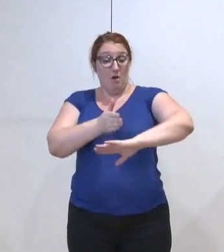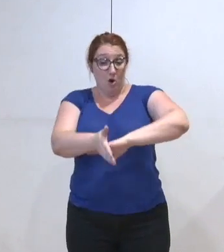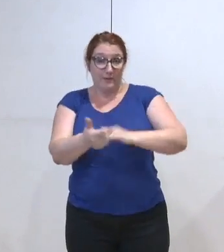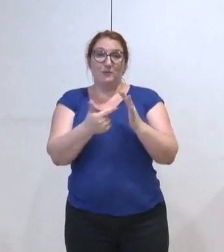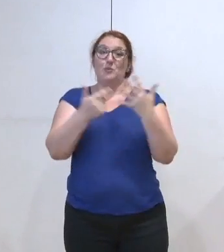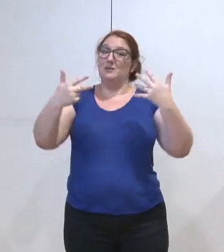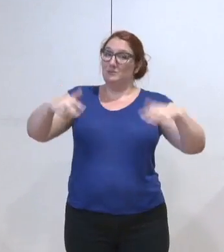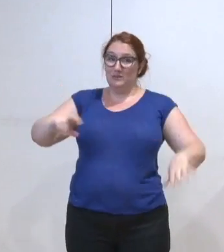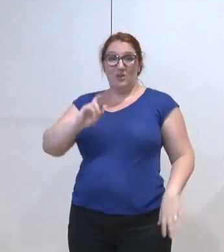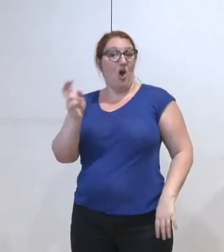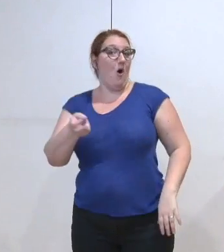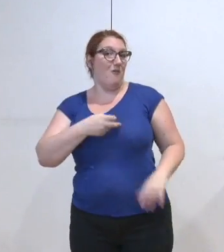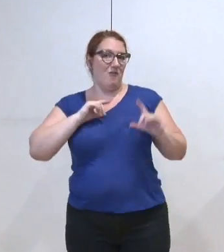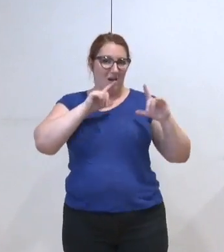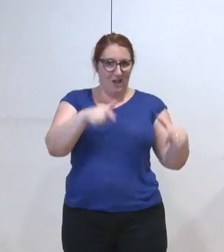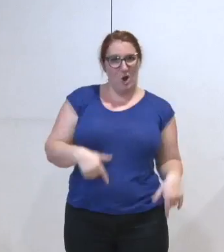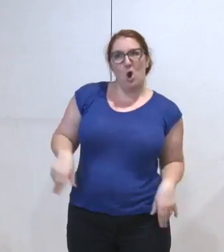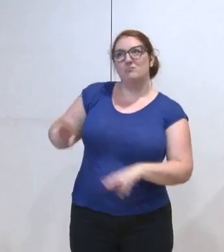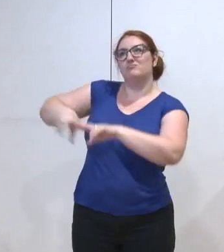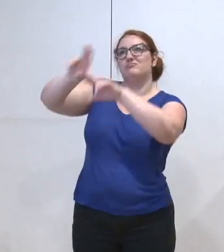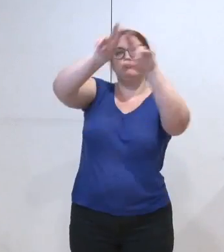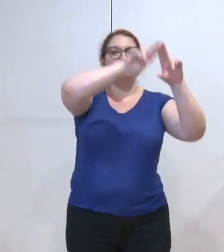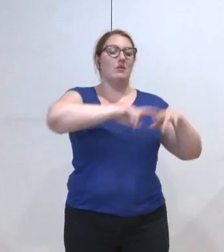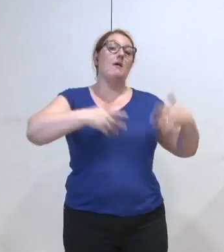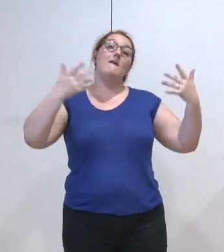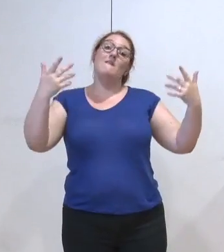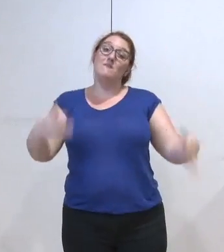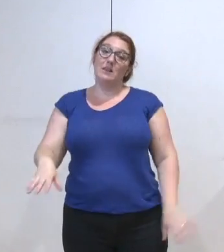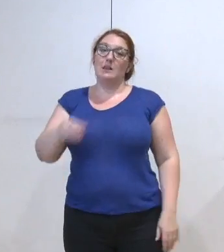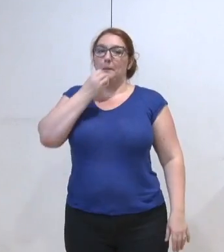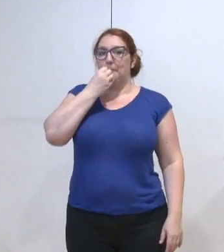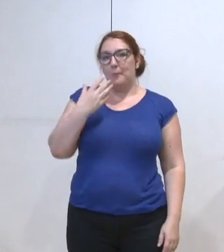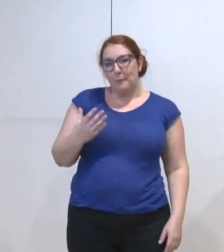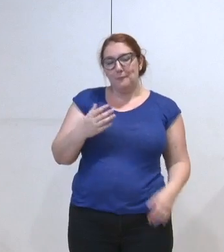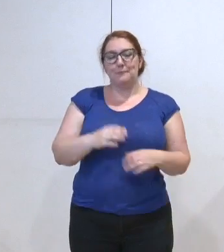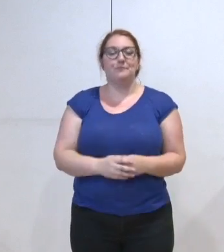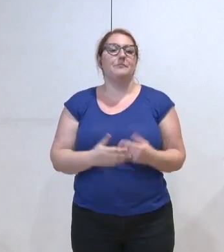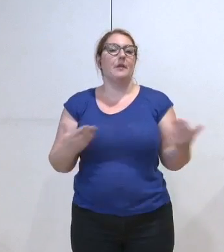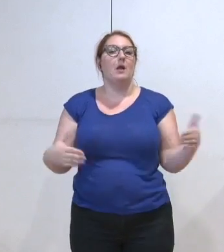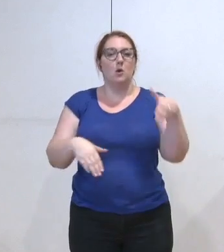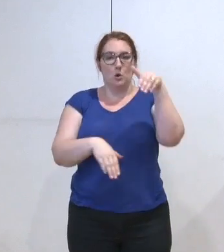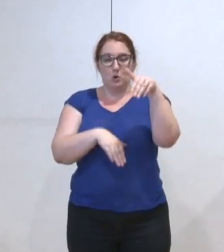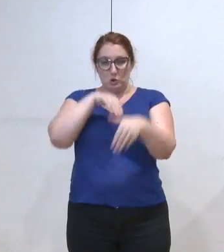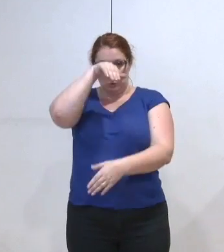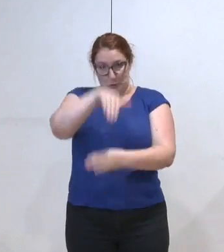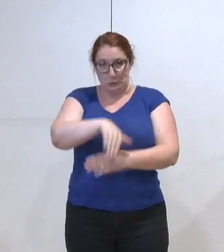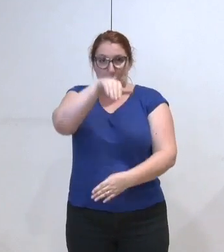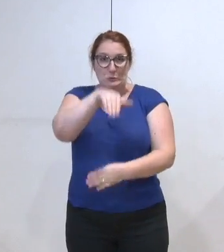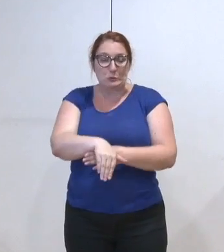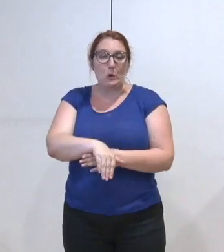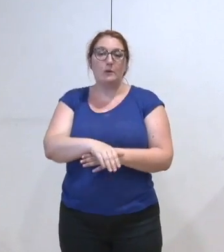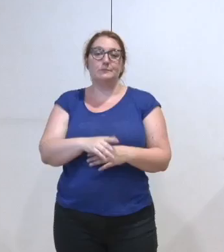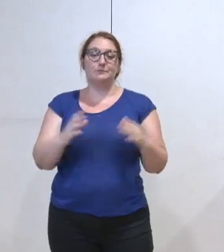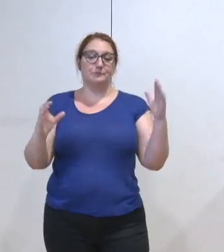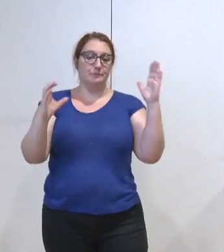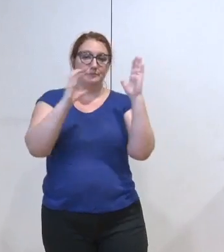avoir nos écoles rénovées alors ce soir la délibération porte